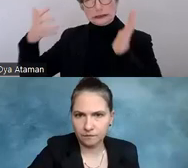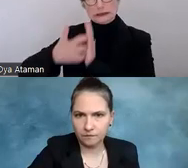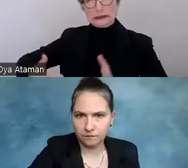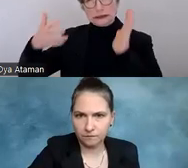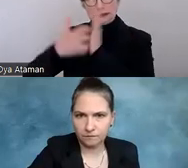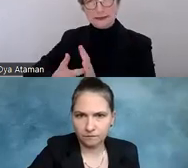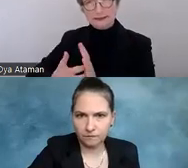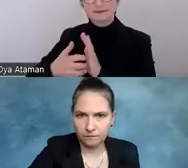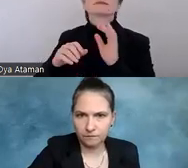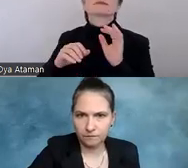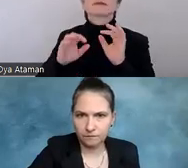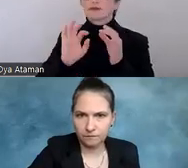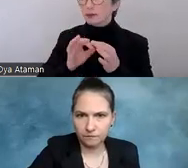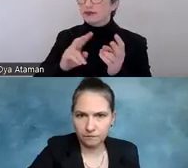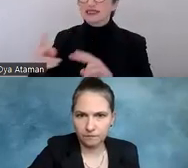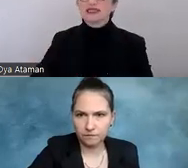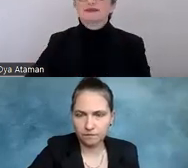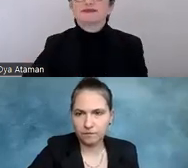durch.